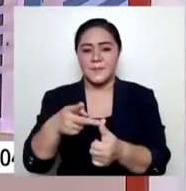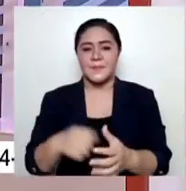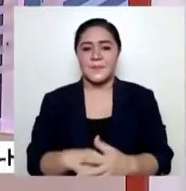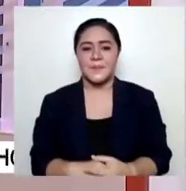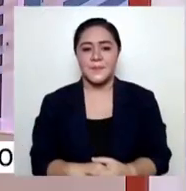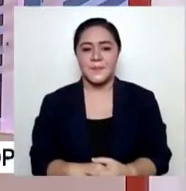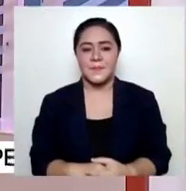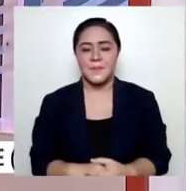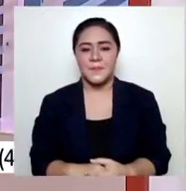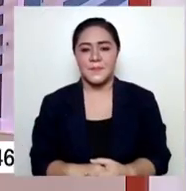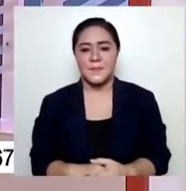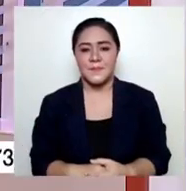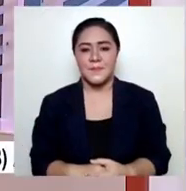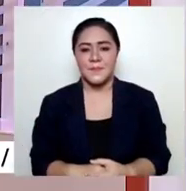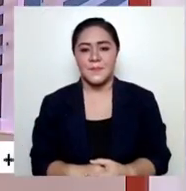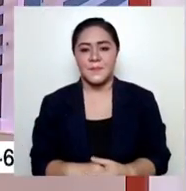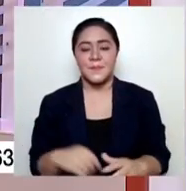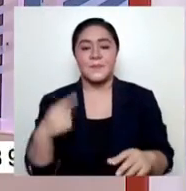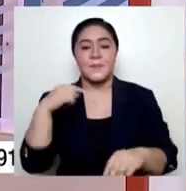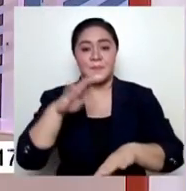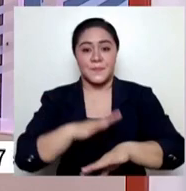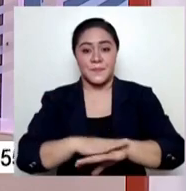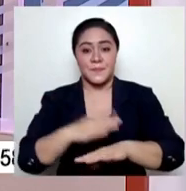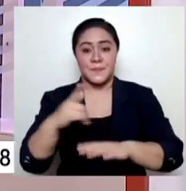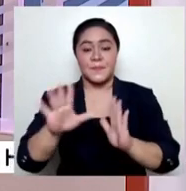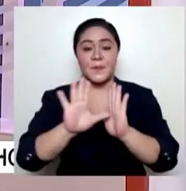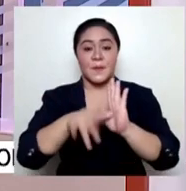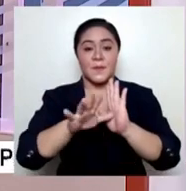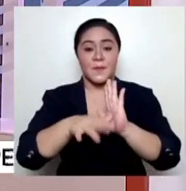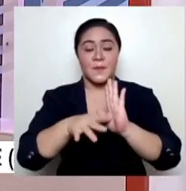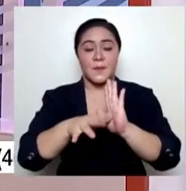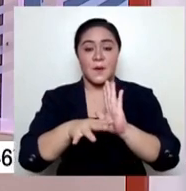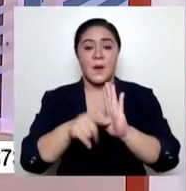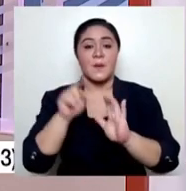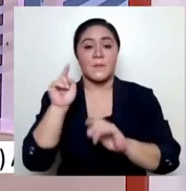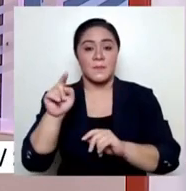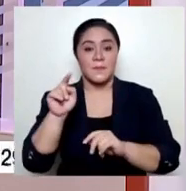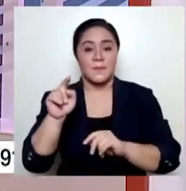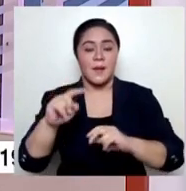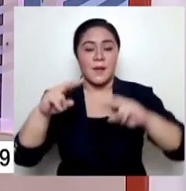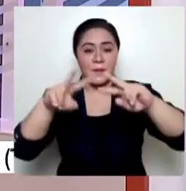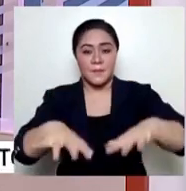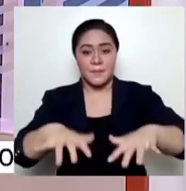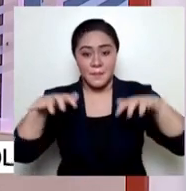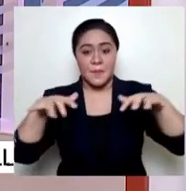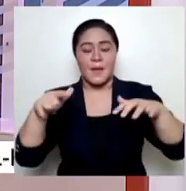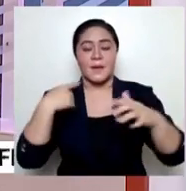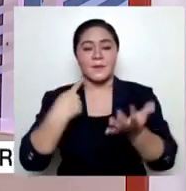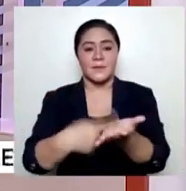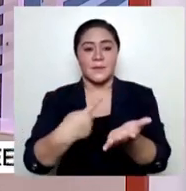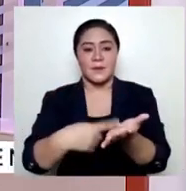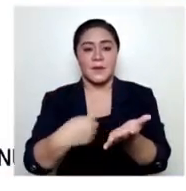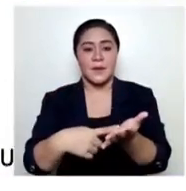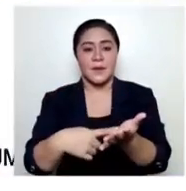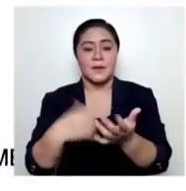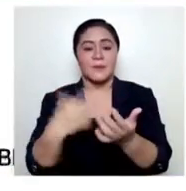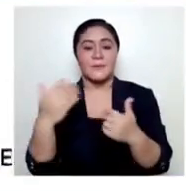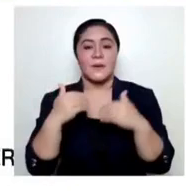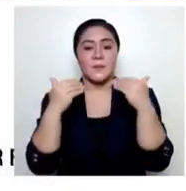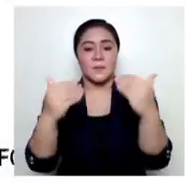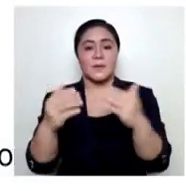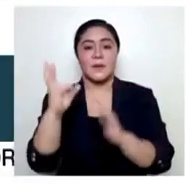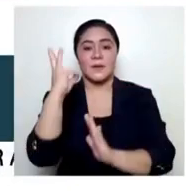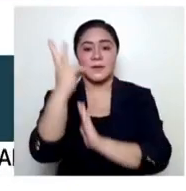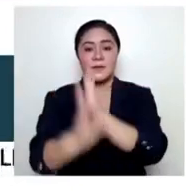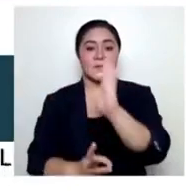Still on the COMELEC panel interviews, Presidential Aspirant Beauty de Guzman again pushes for a six-hour workday for the local